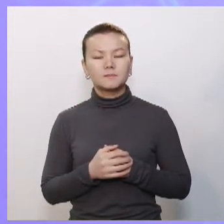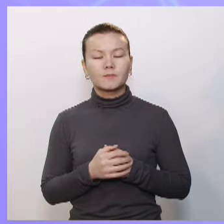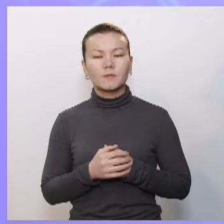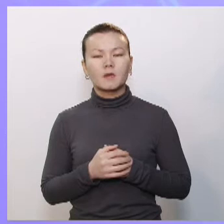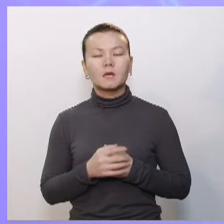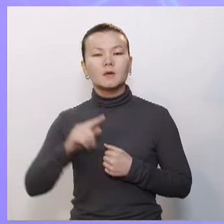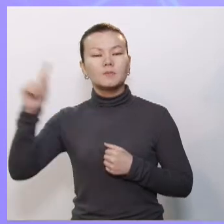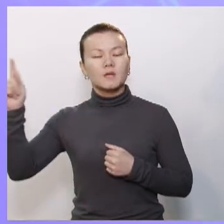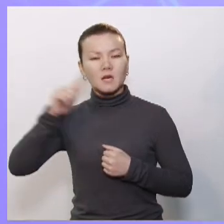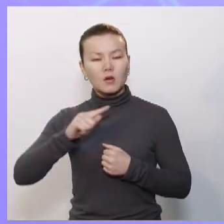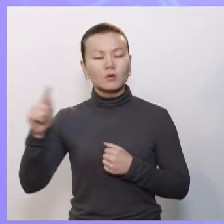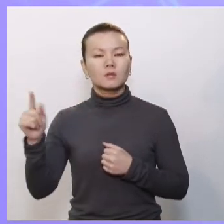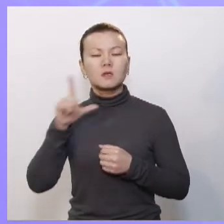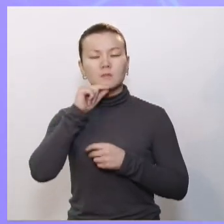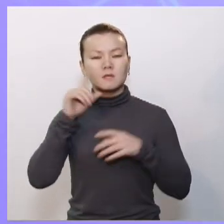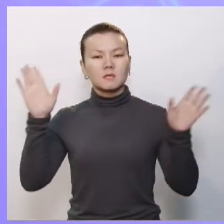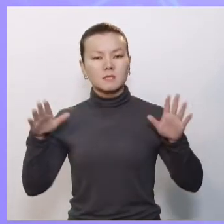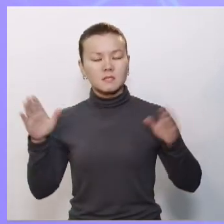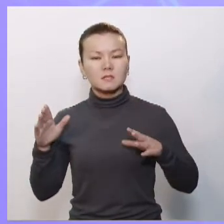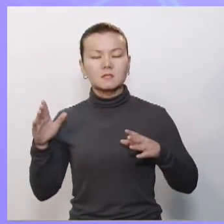Келген куштар келе башташат.